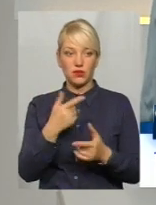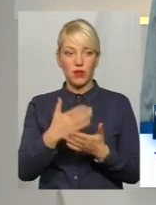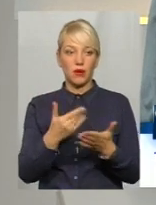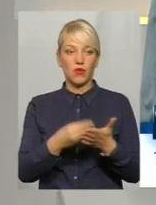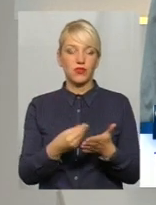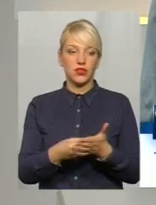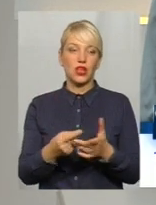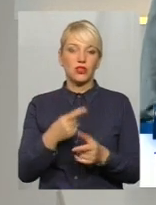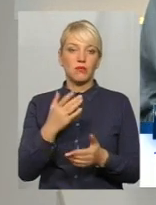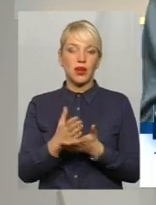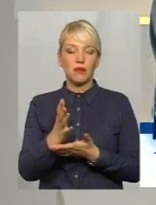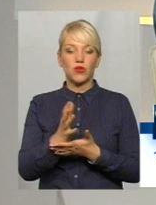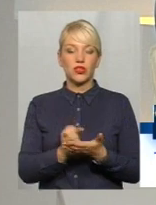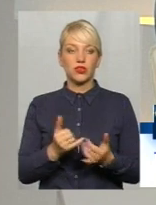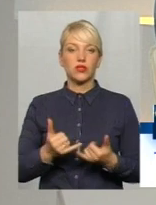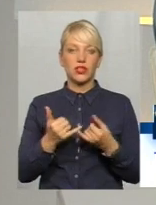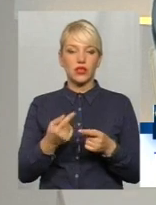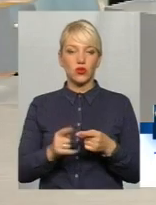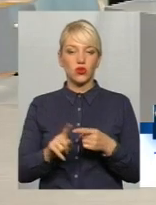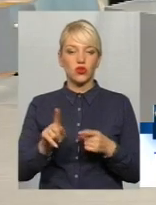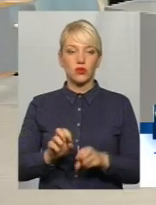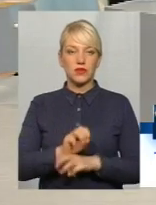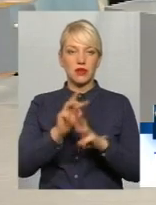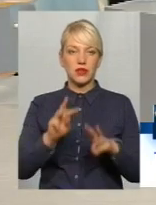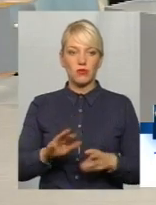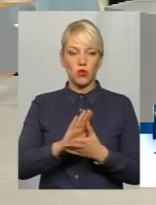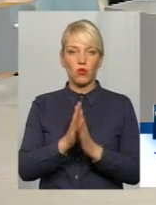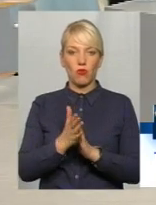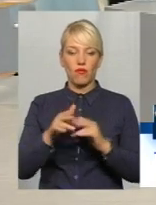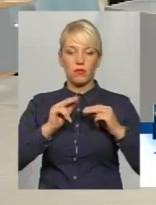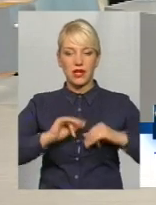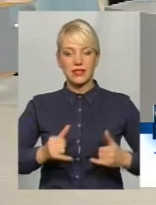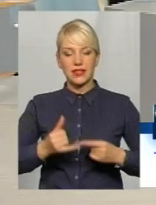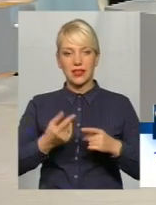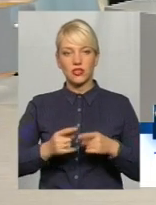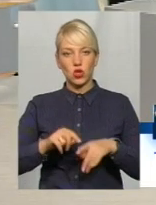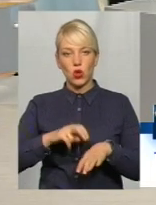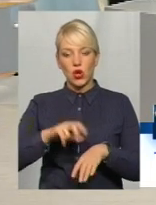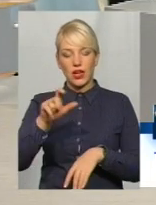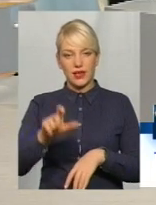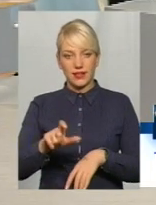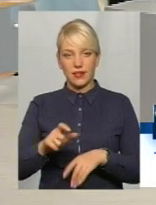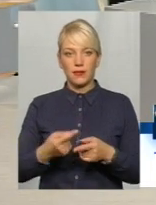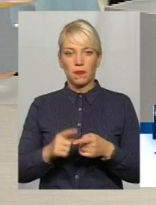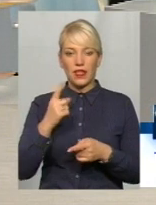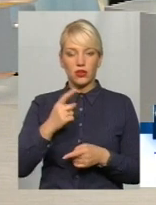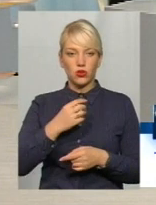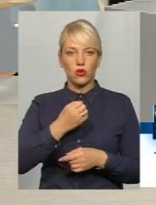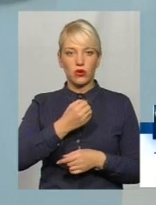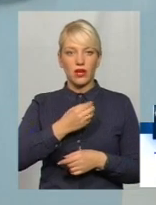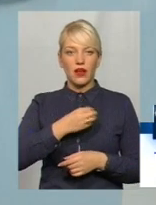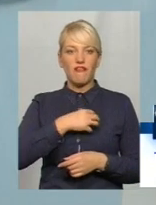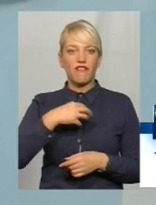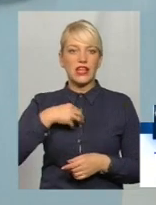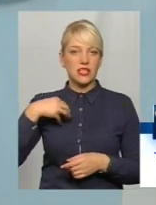чи маємо ресурс для того, щоб забезпечити умови праці для цього лікаря? Адже одним фонендоскопом не завжди